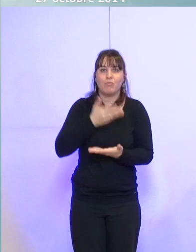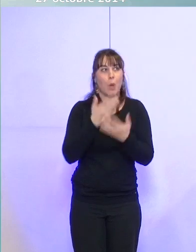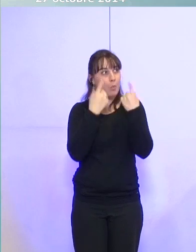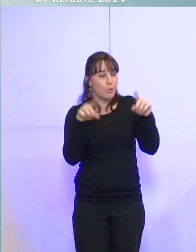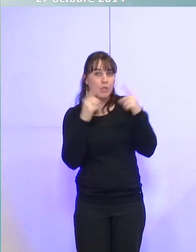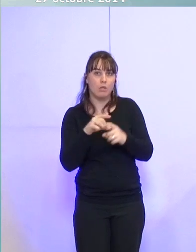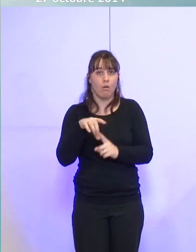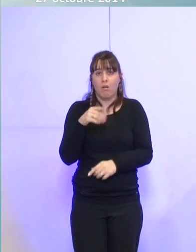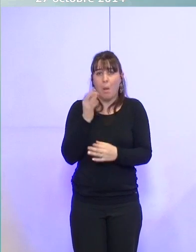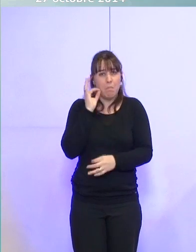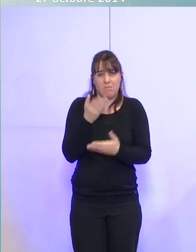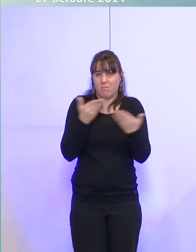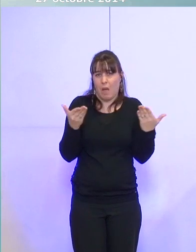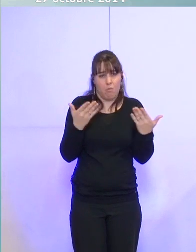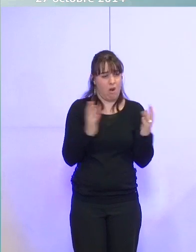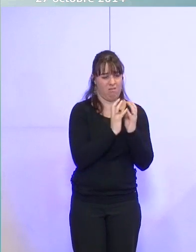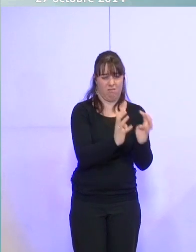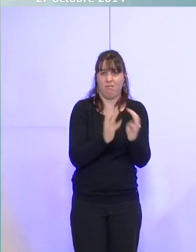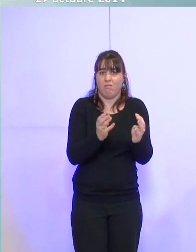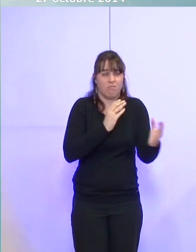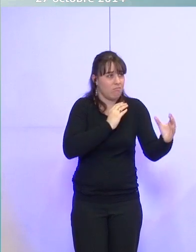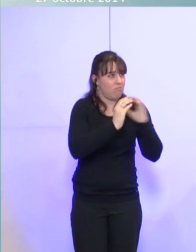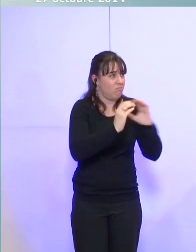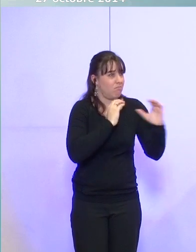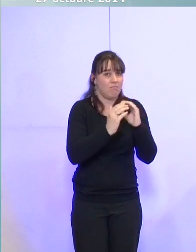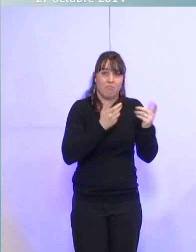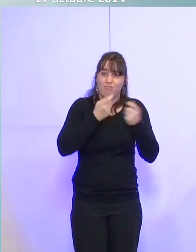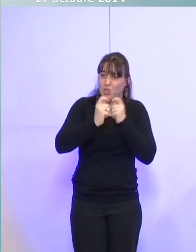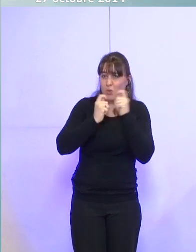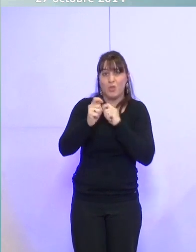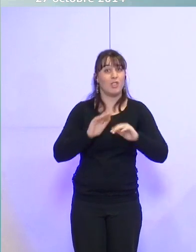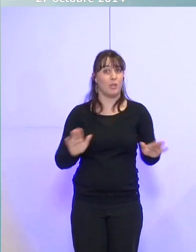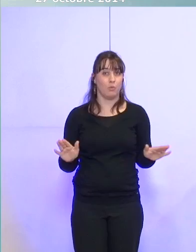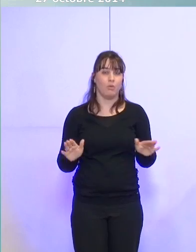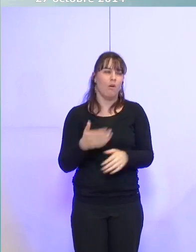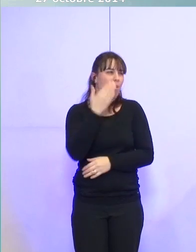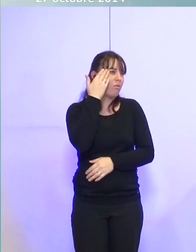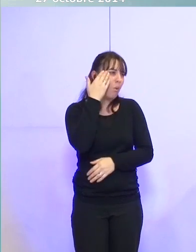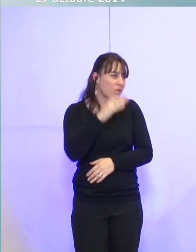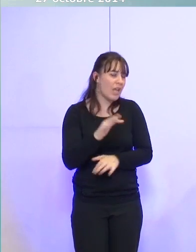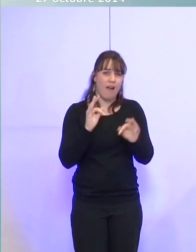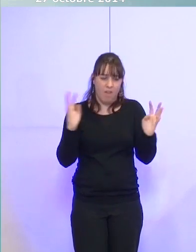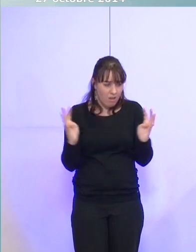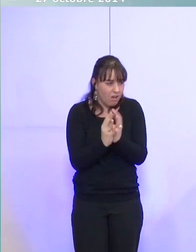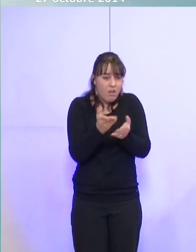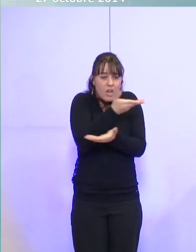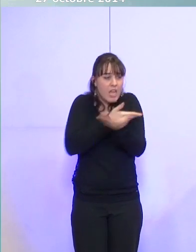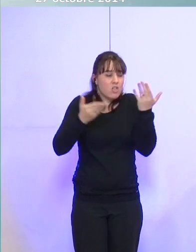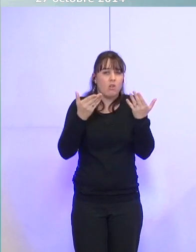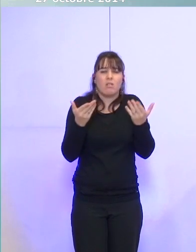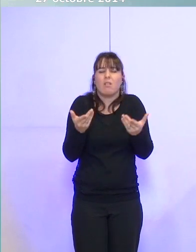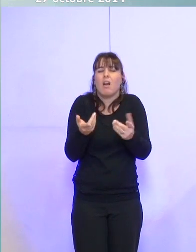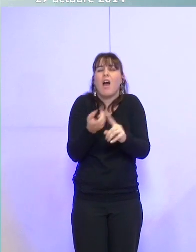discussions à table. Nous savons tous, mes chers collègues, combien ces instants d'échange sont précieux, à l'heure où